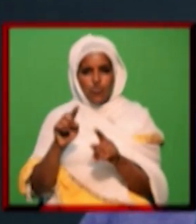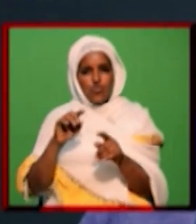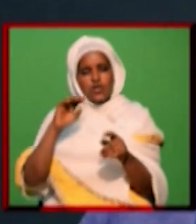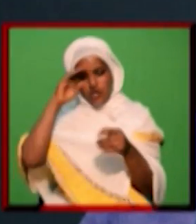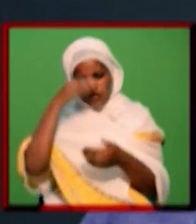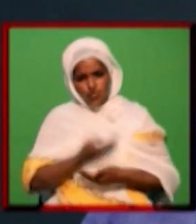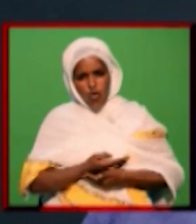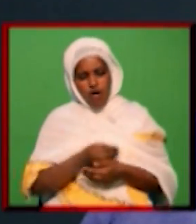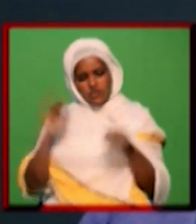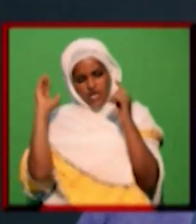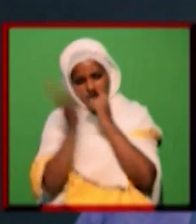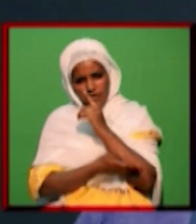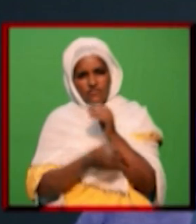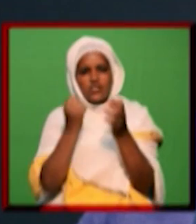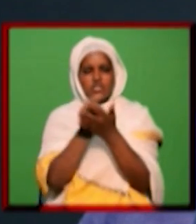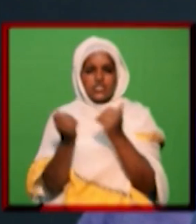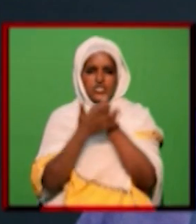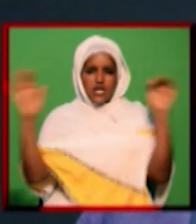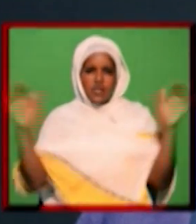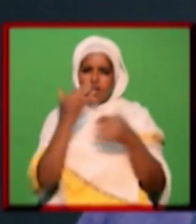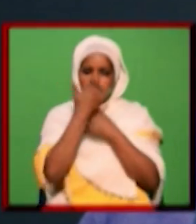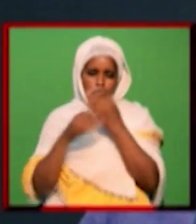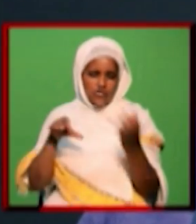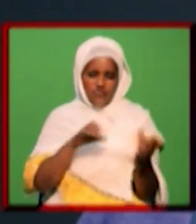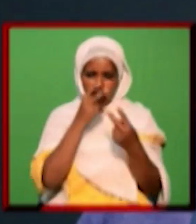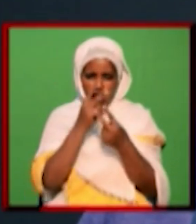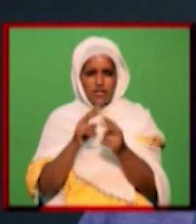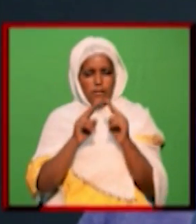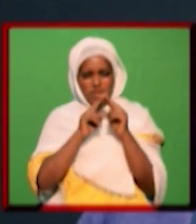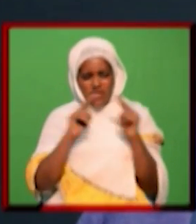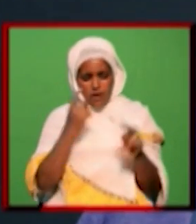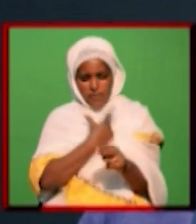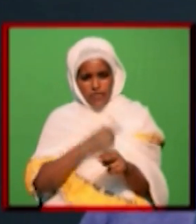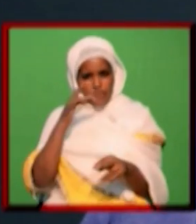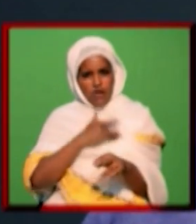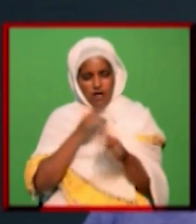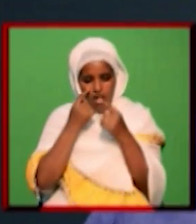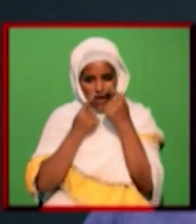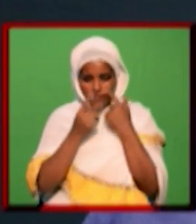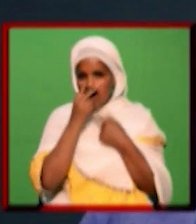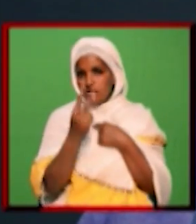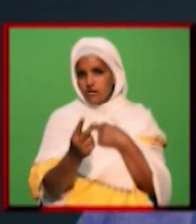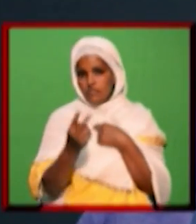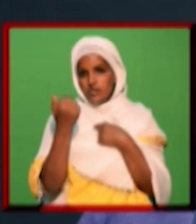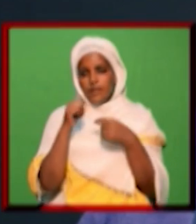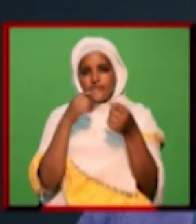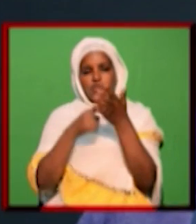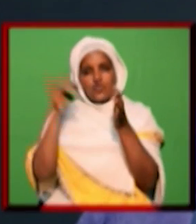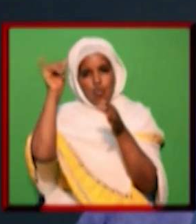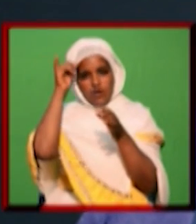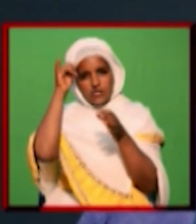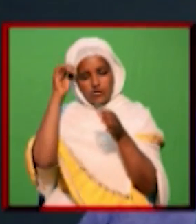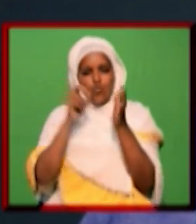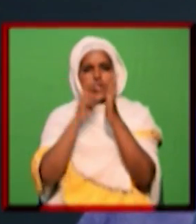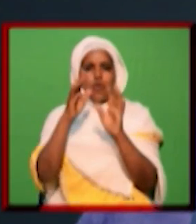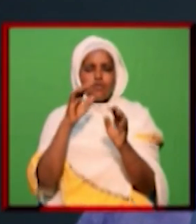سيغرف سيسقل بانصار دومو سيفس ايتا مرر بلا القصابتالچ يوحنس وانجلاويم فكر اغزي